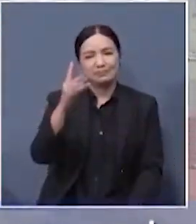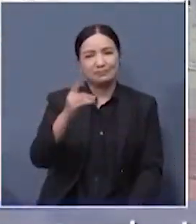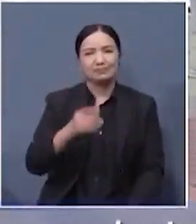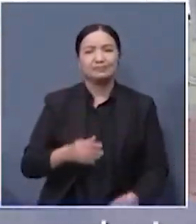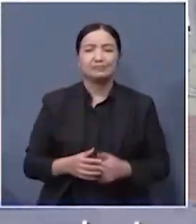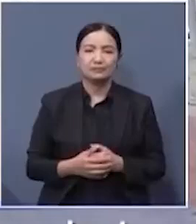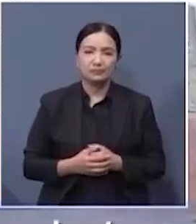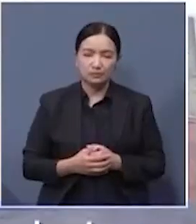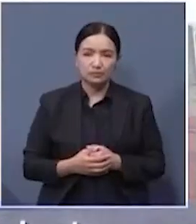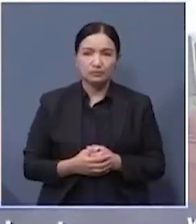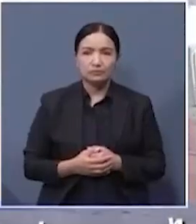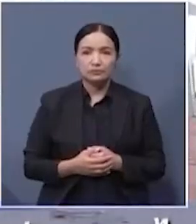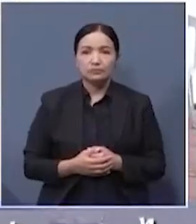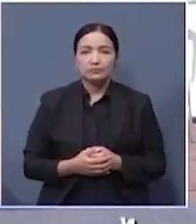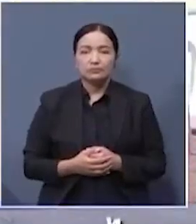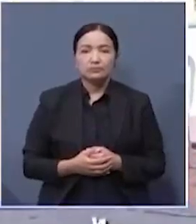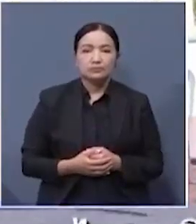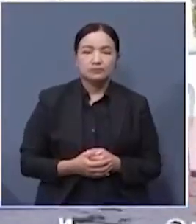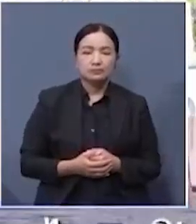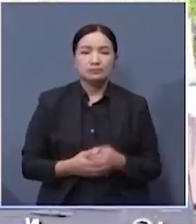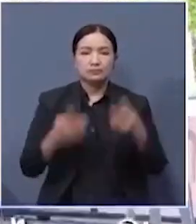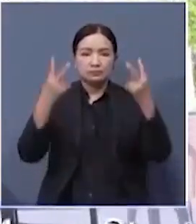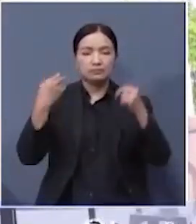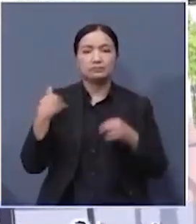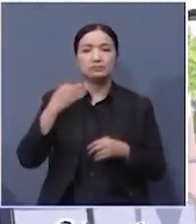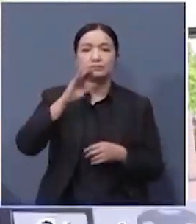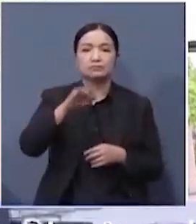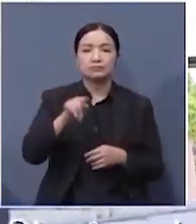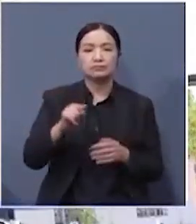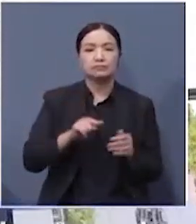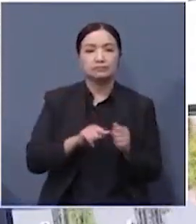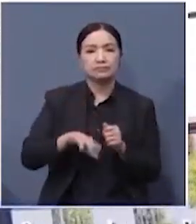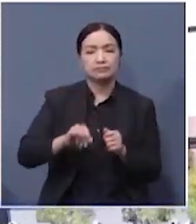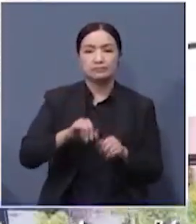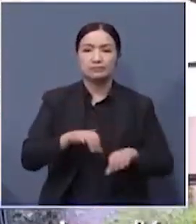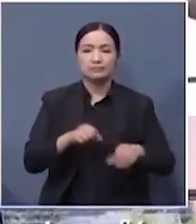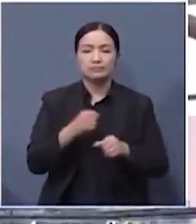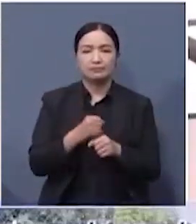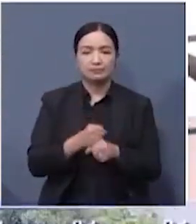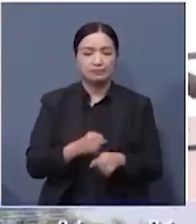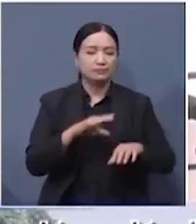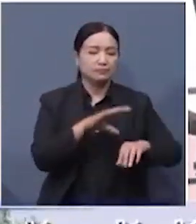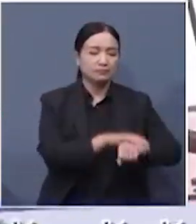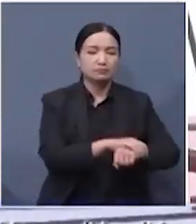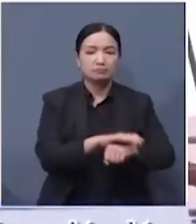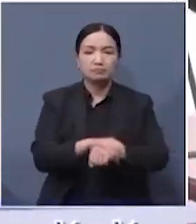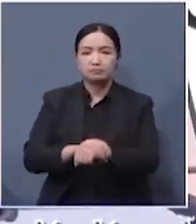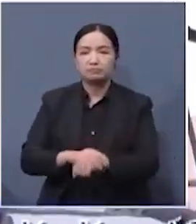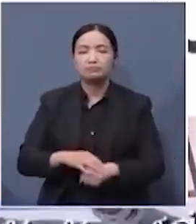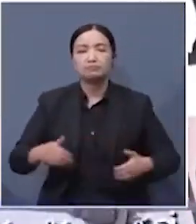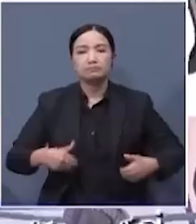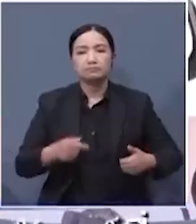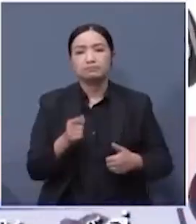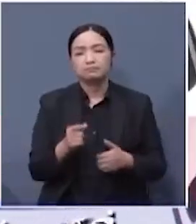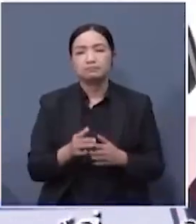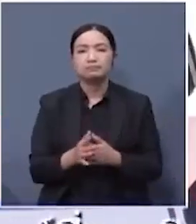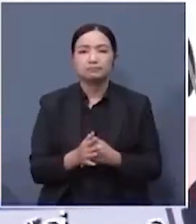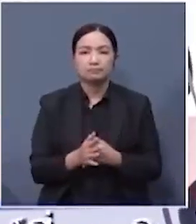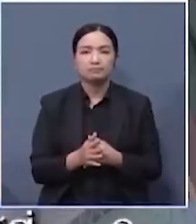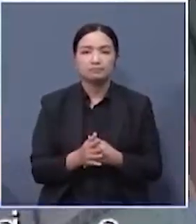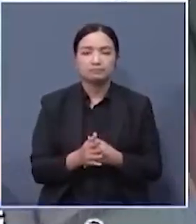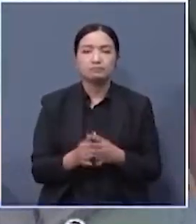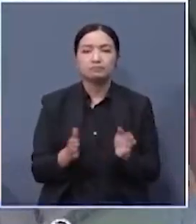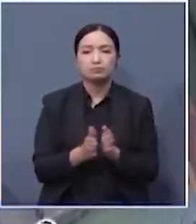นี้นายจำเริญสละชีพนายกเทศมนตรีเมืองลพบุรีบอกว่าการดำเนินการดักจับลิงในเขตเทศบาลเมืองลพบุรีค่ะ